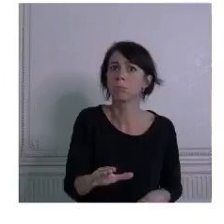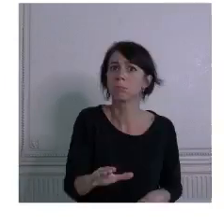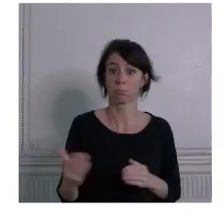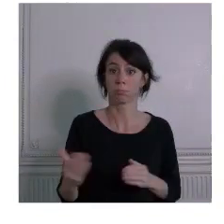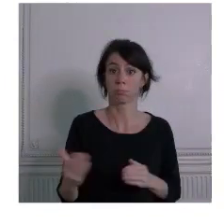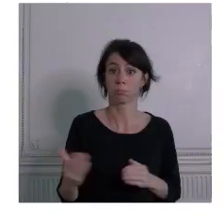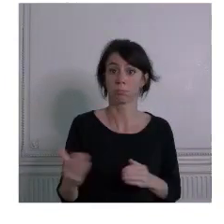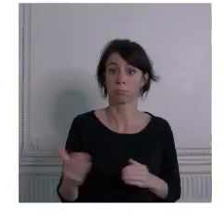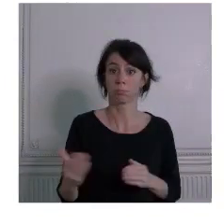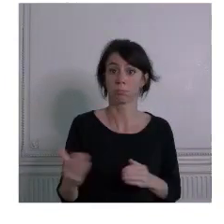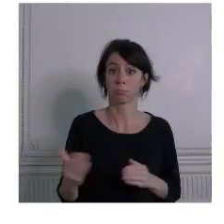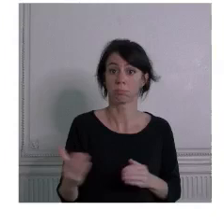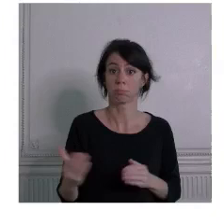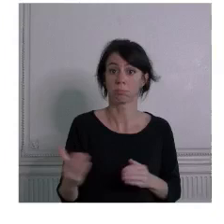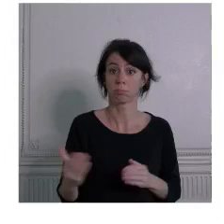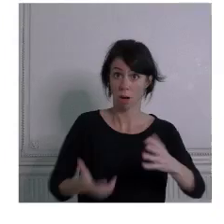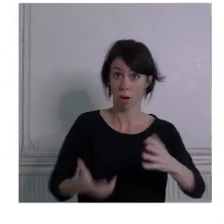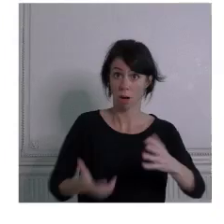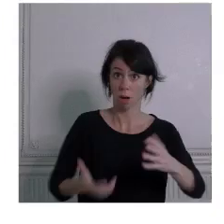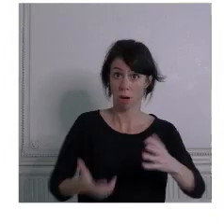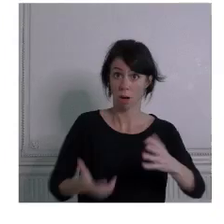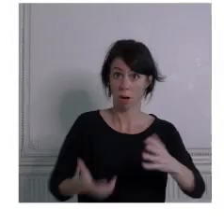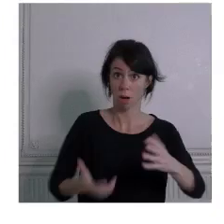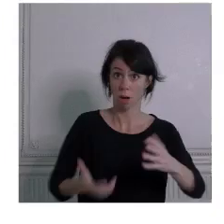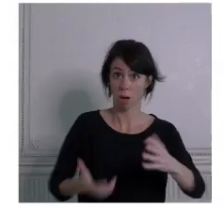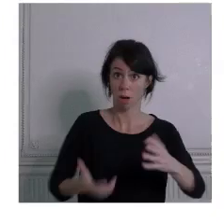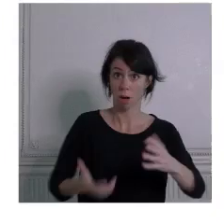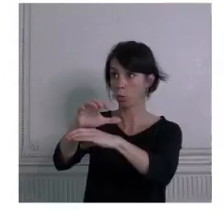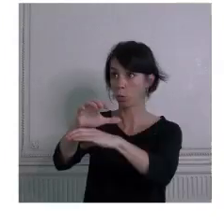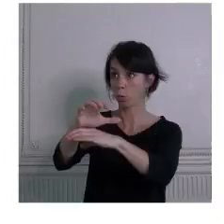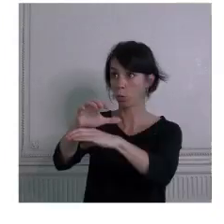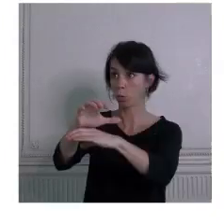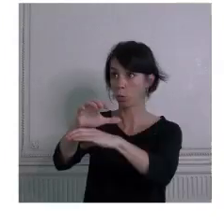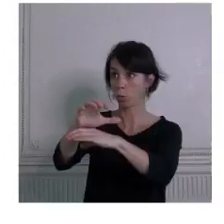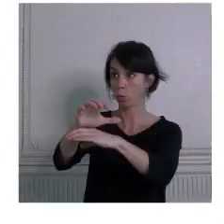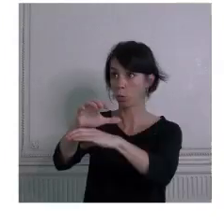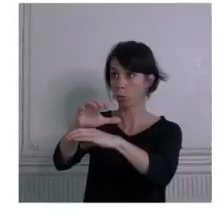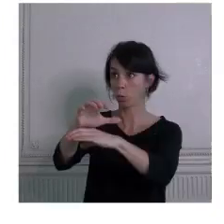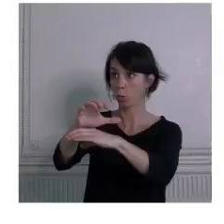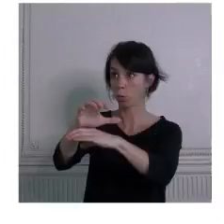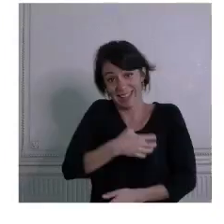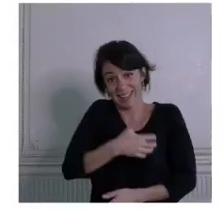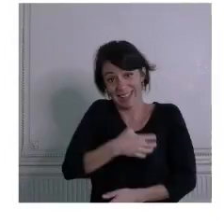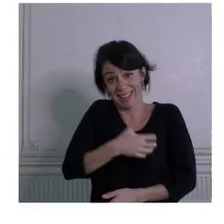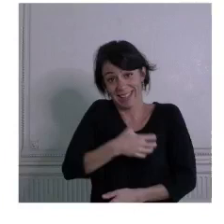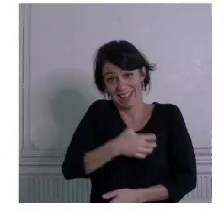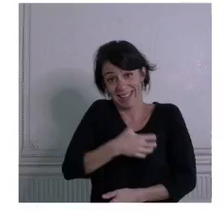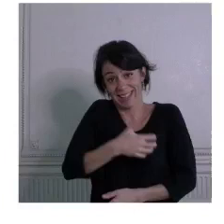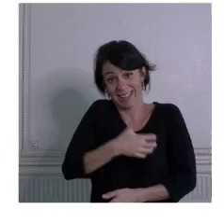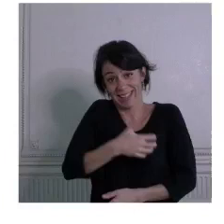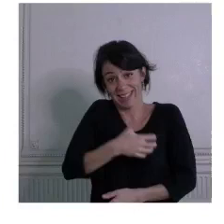Bien sûr. Monsieur le maire, c'est très intéressant. Vous allez présenter donc un plan de sobriété.